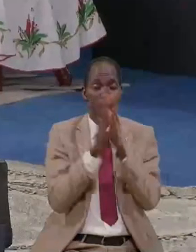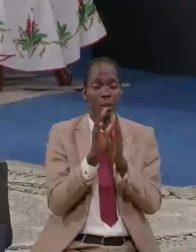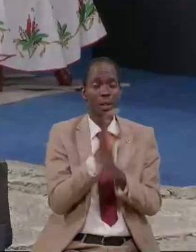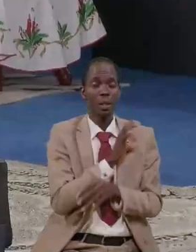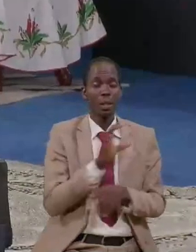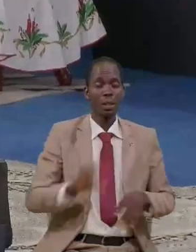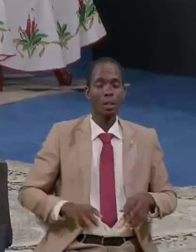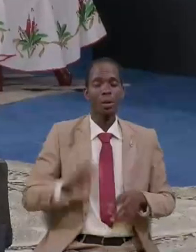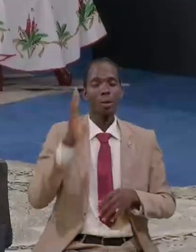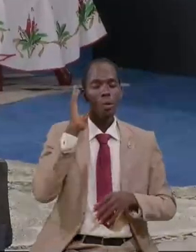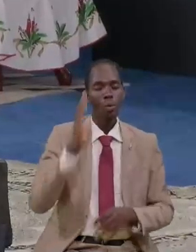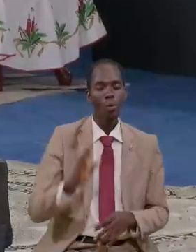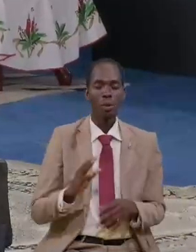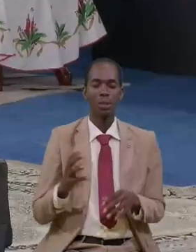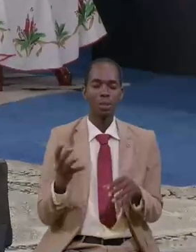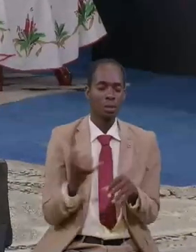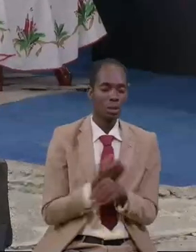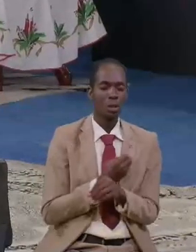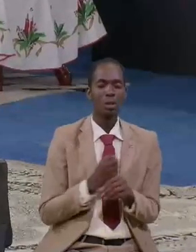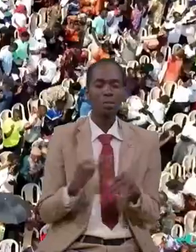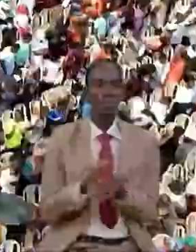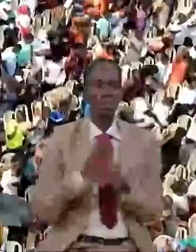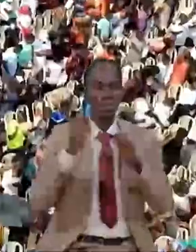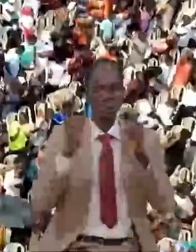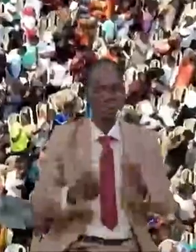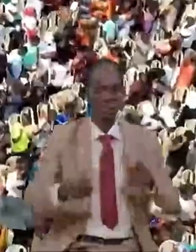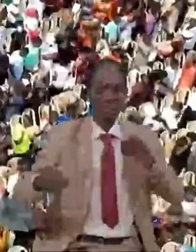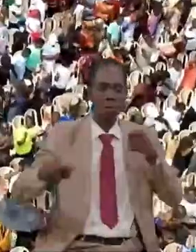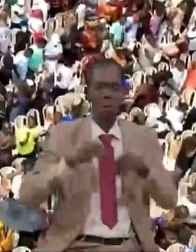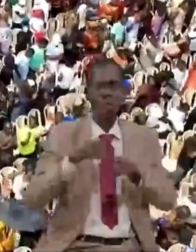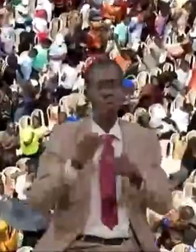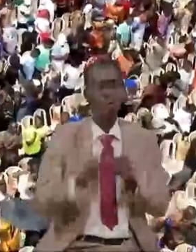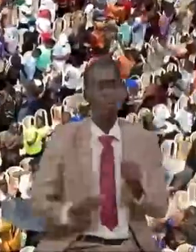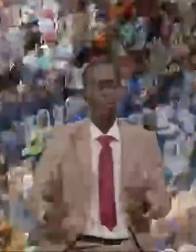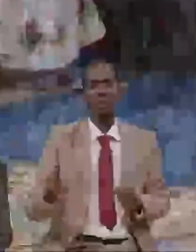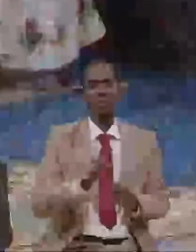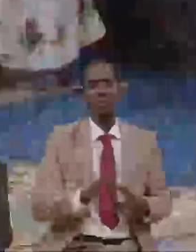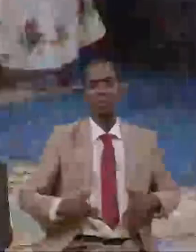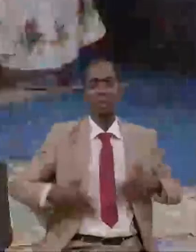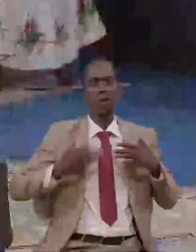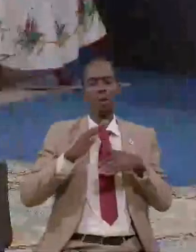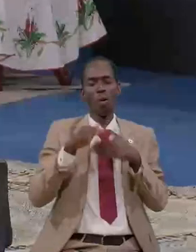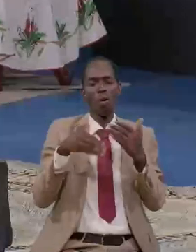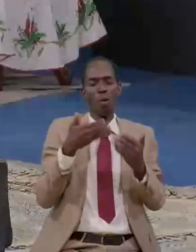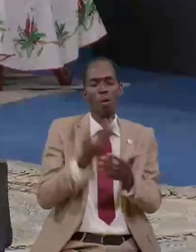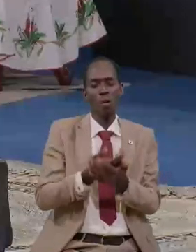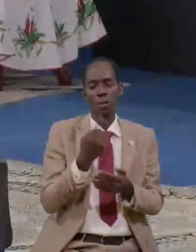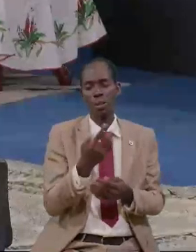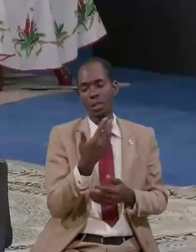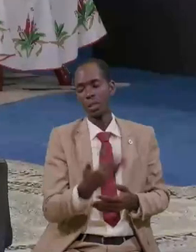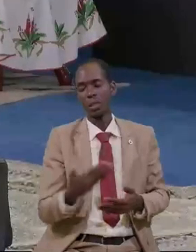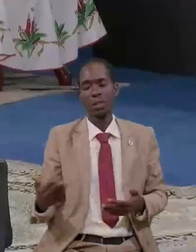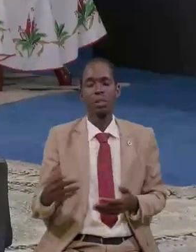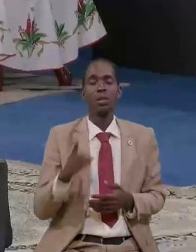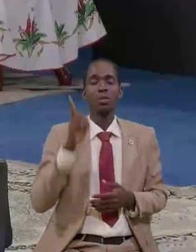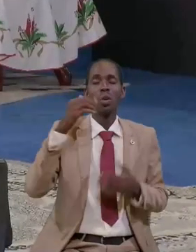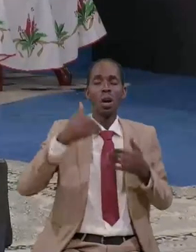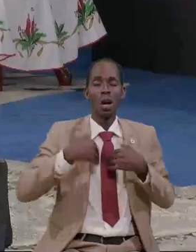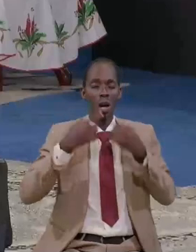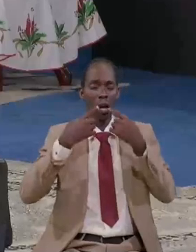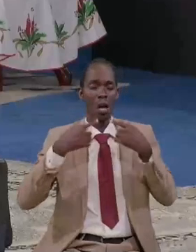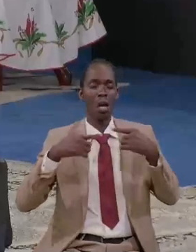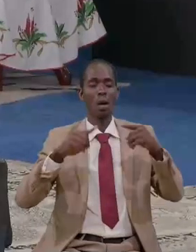soit prééminent et prominent dans chaque vie maintenant. Et toutes ces choses que tu as proclamées